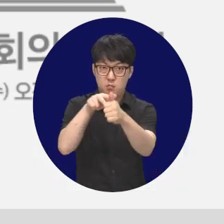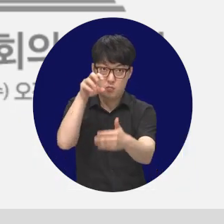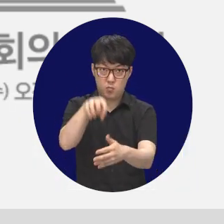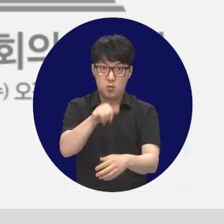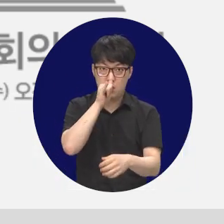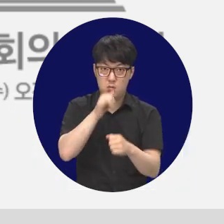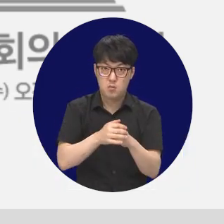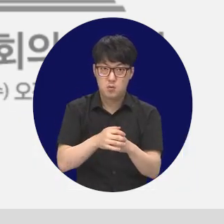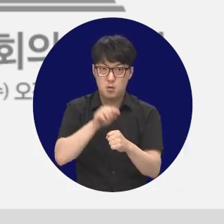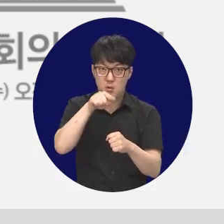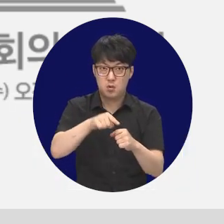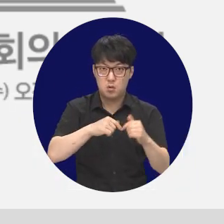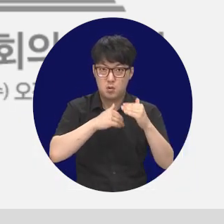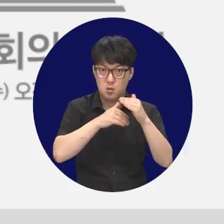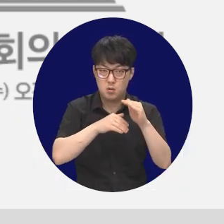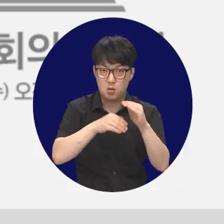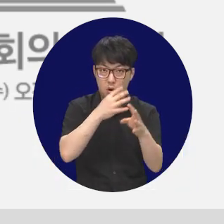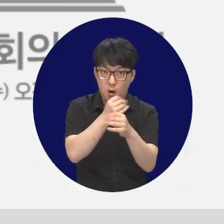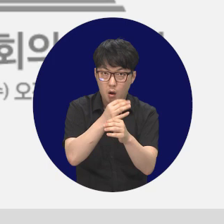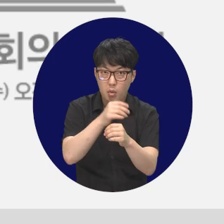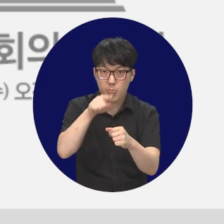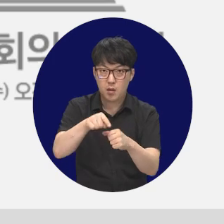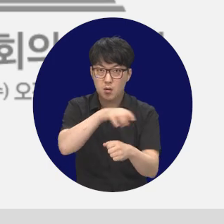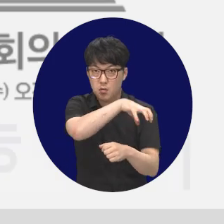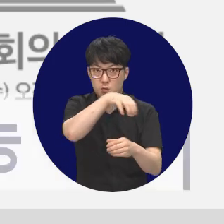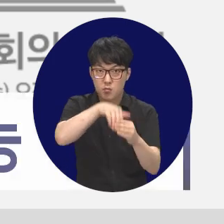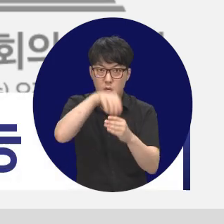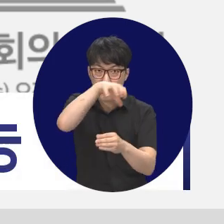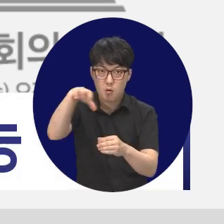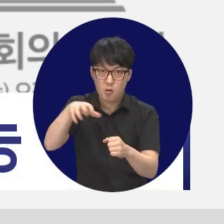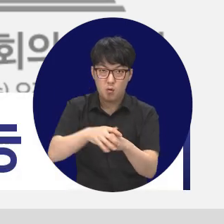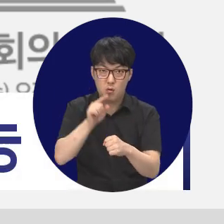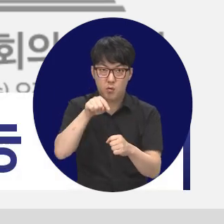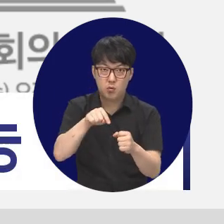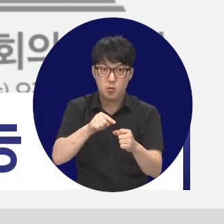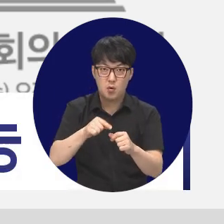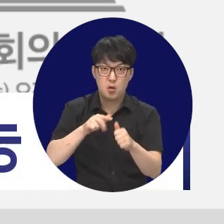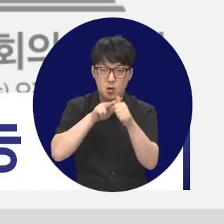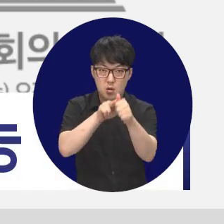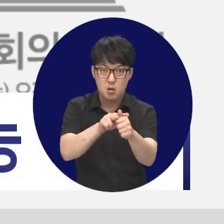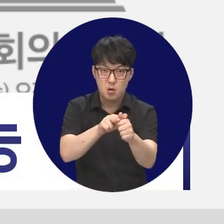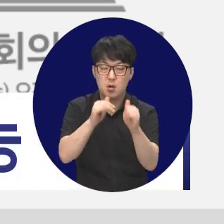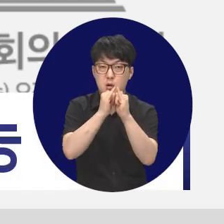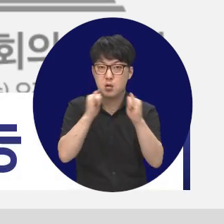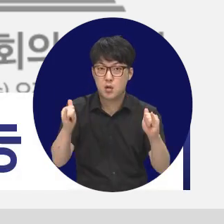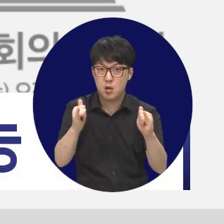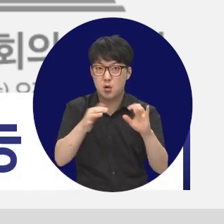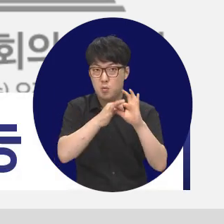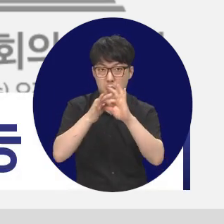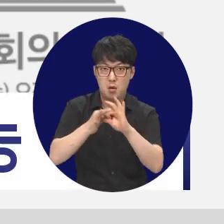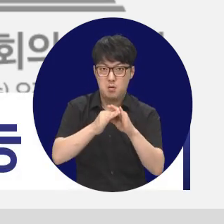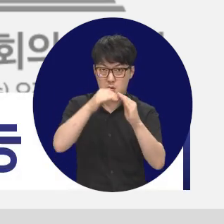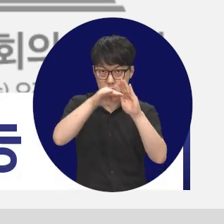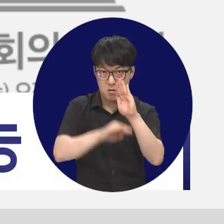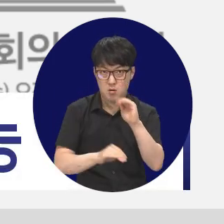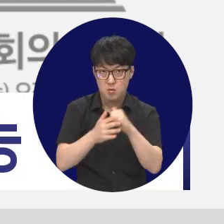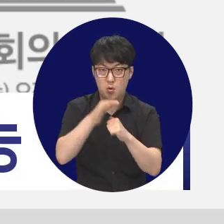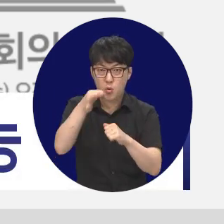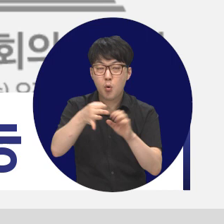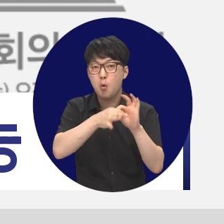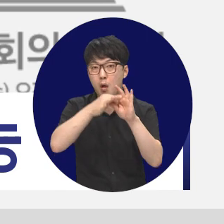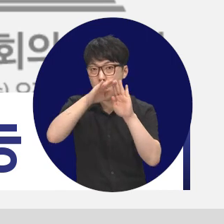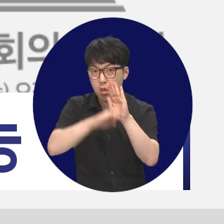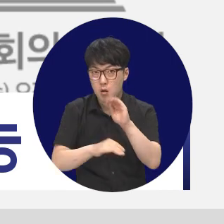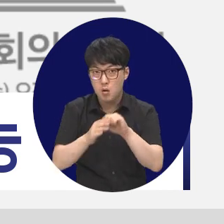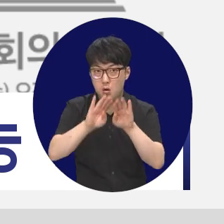일정, 투표소 현황, 개표 현황 등 기본 현황과 후보자 등록수 등 후보자 관련 사항, 선거비용 관련 내용,